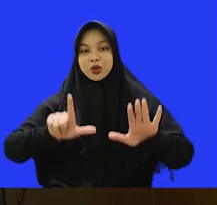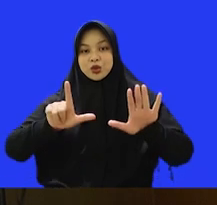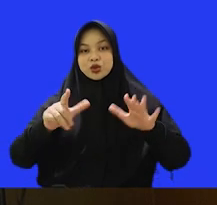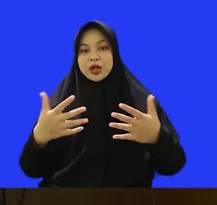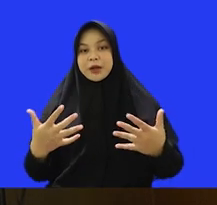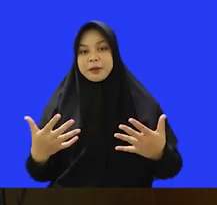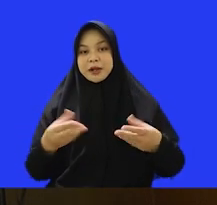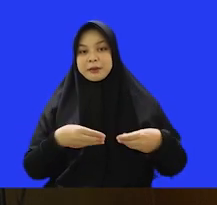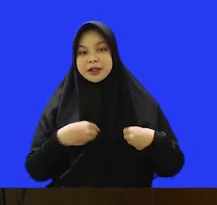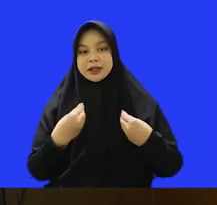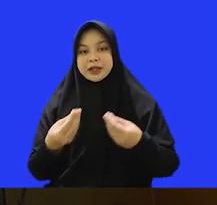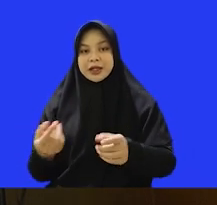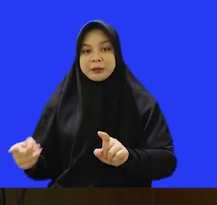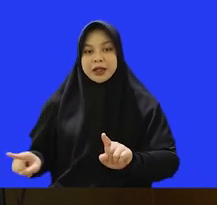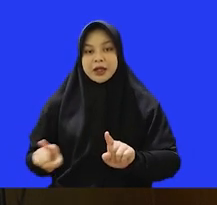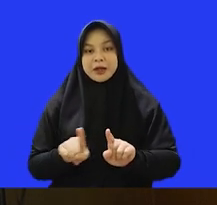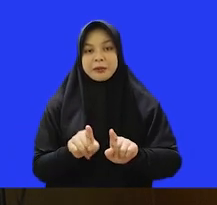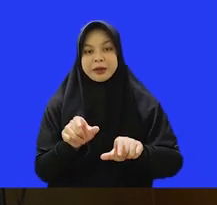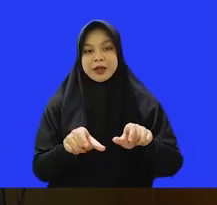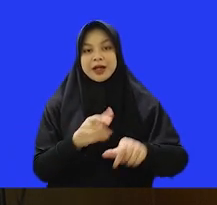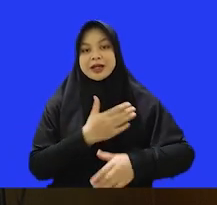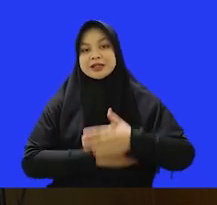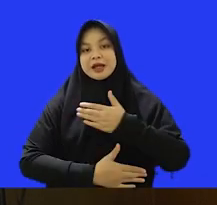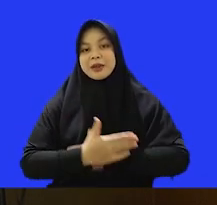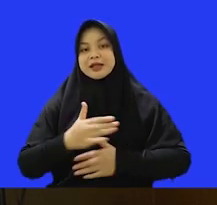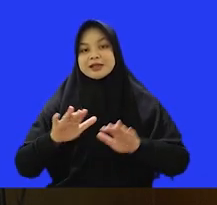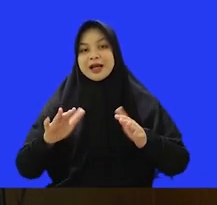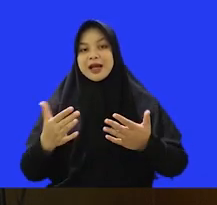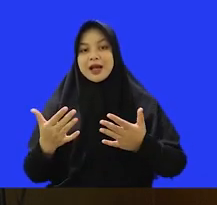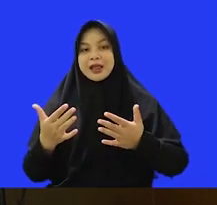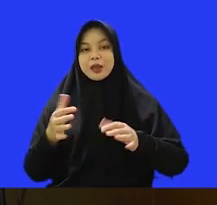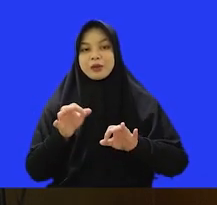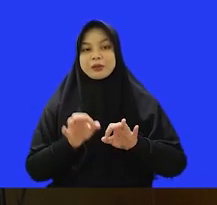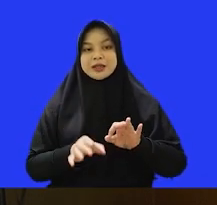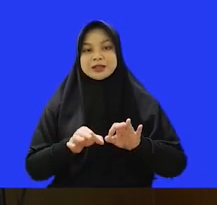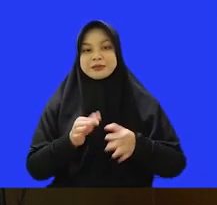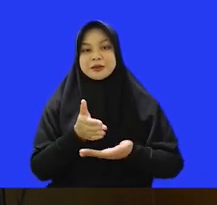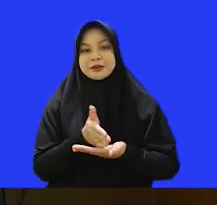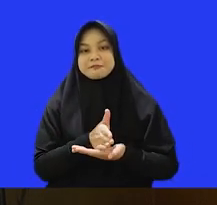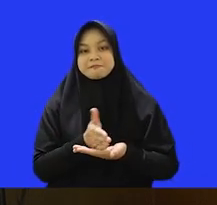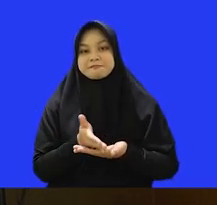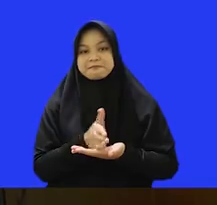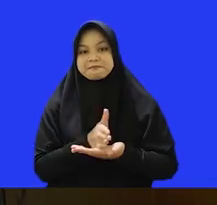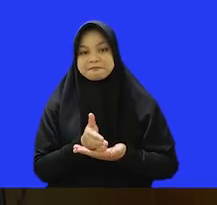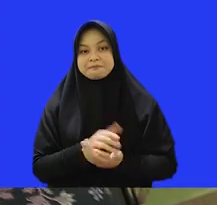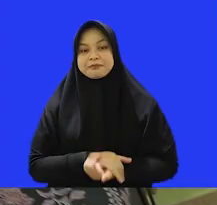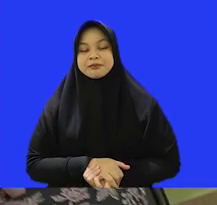Dan yang ketujuh adalah penyediaan pendamping disabilitas atau juga penerjemah.